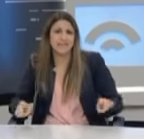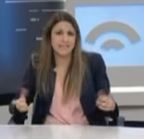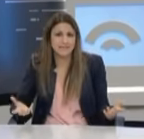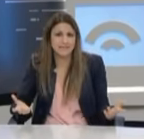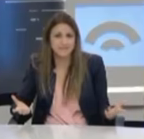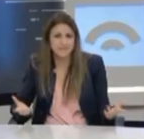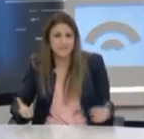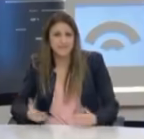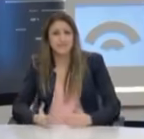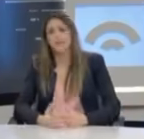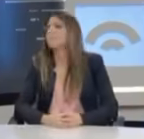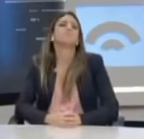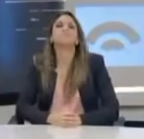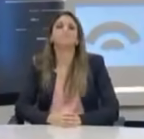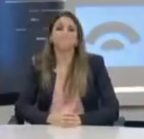Τσίπρα?